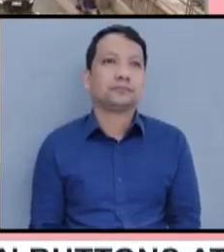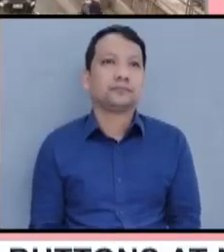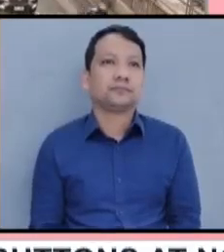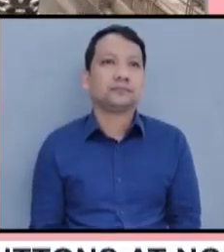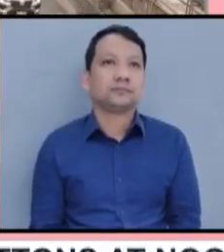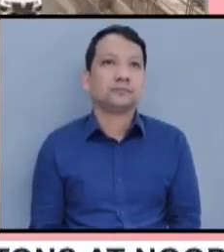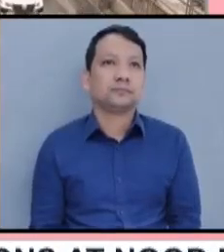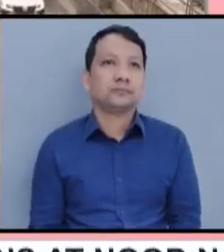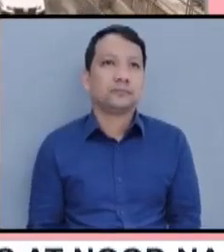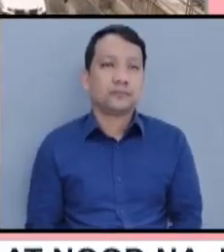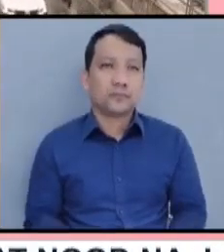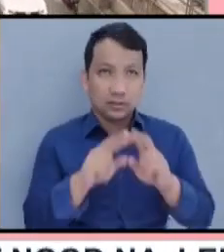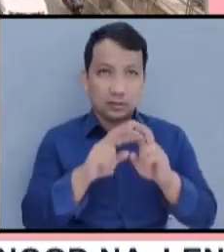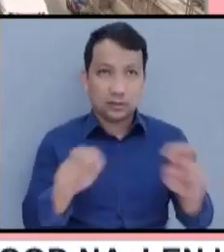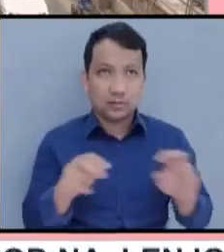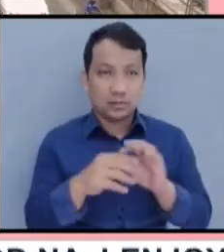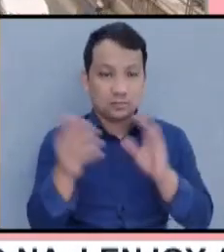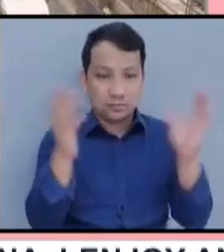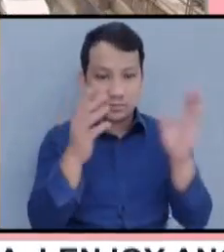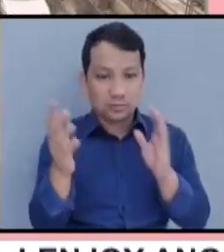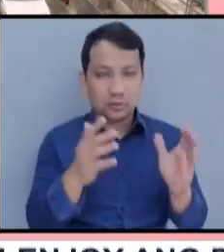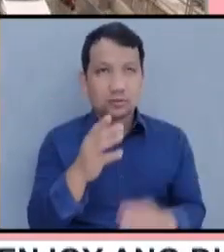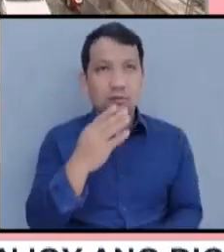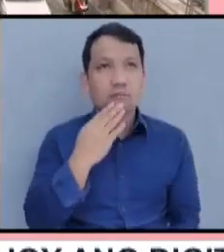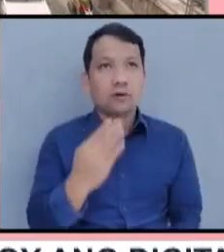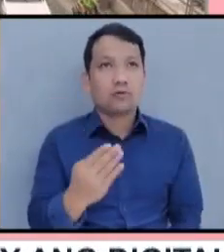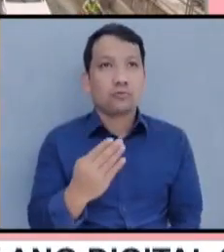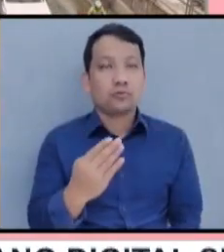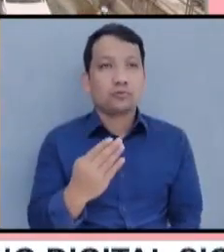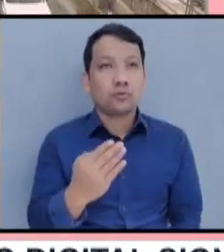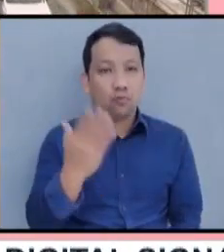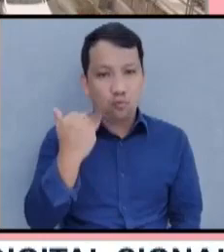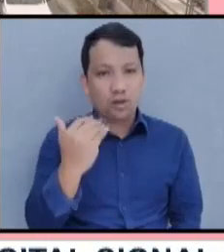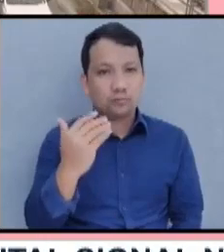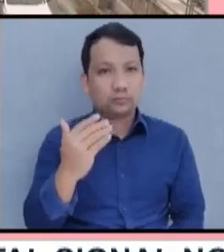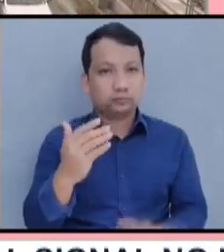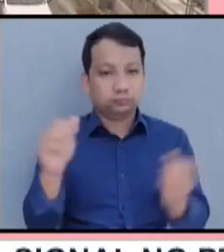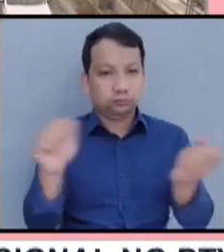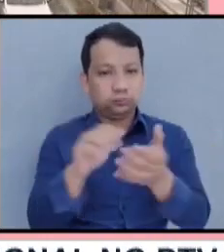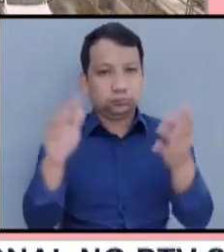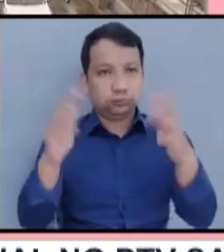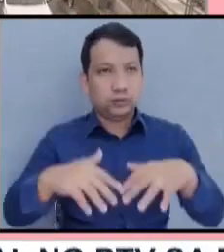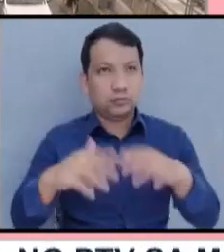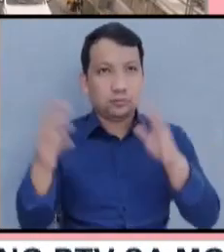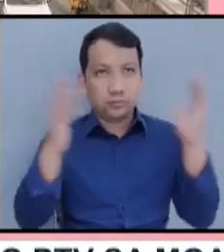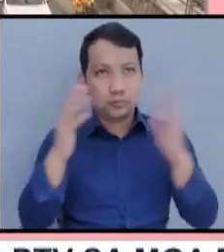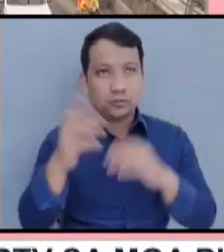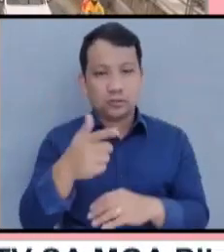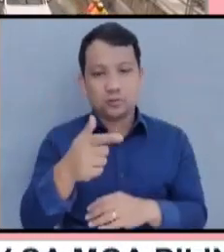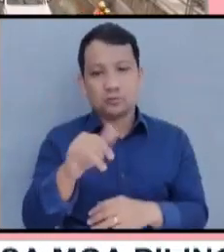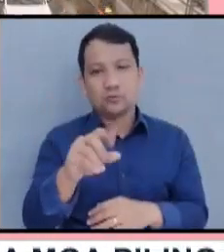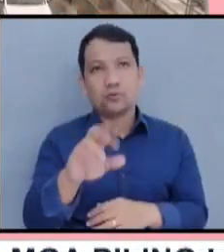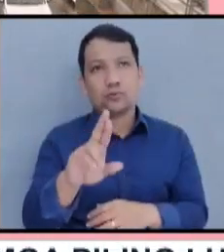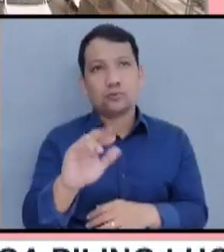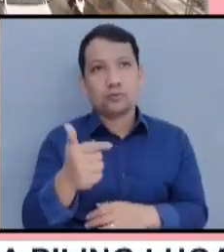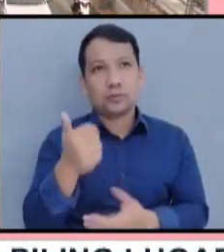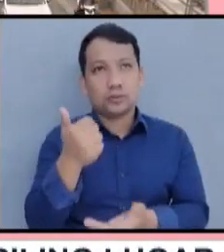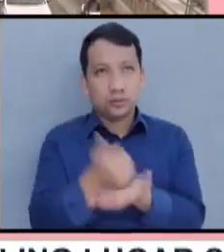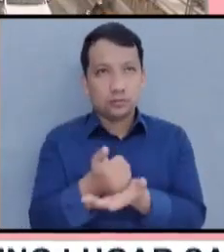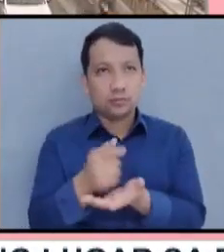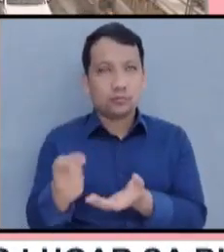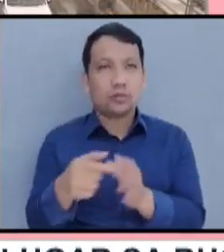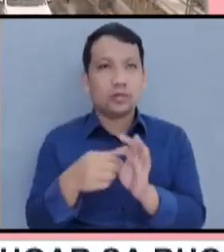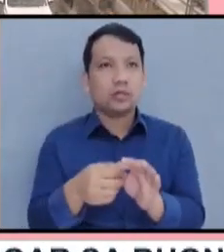Isinailalim na sa state of calamity ang Bacolod City dahil sa malawakang pinsalang iniwan ng Bagyong Guring. Inaprubahan ng sangguniang